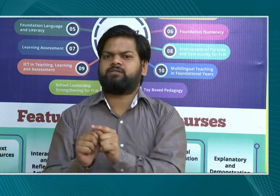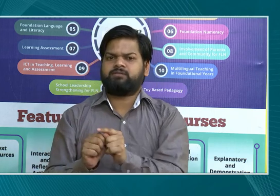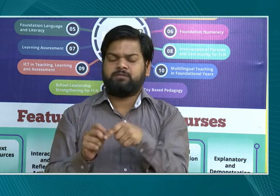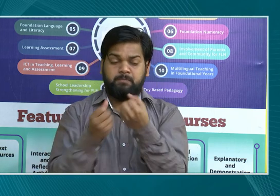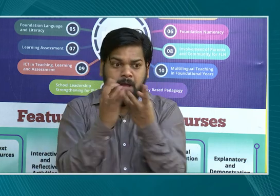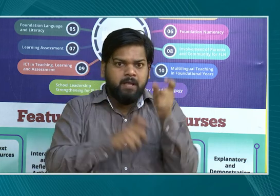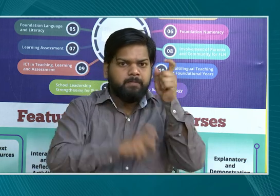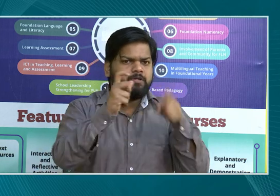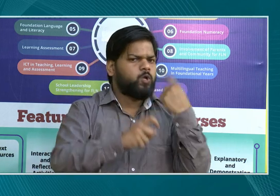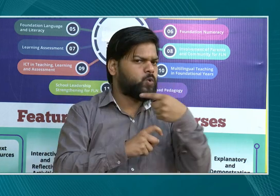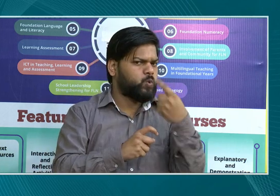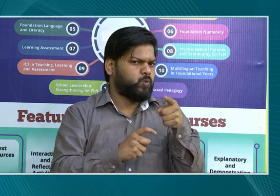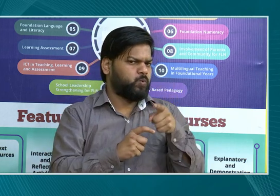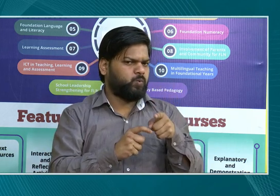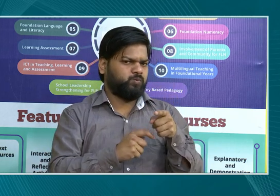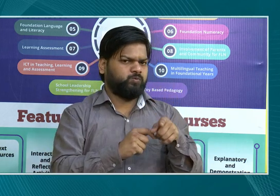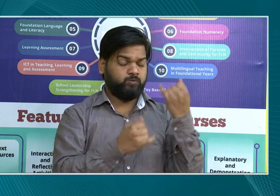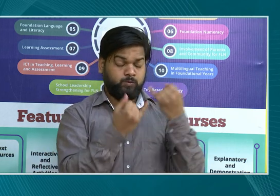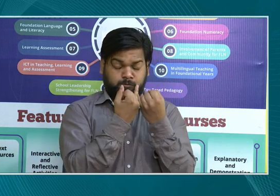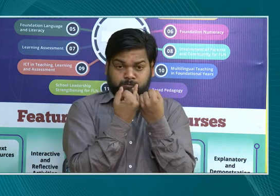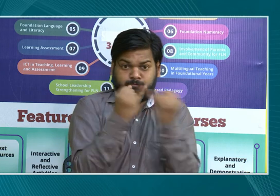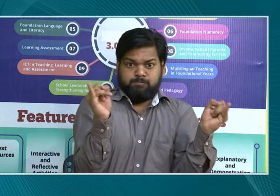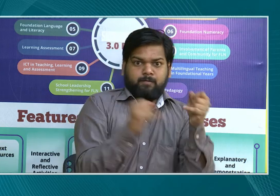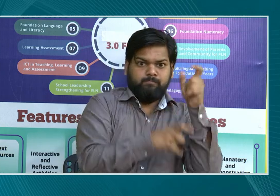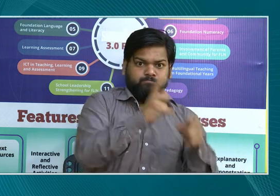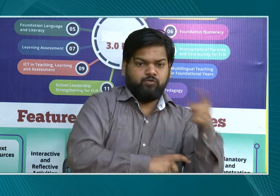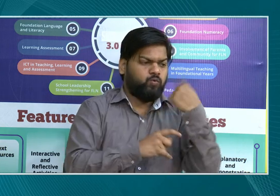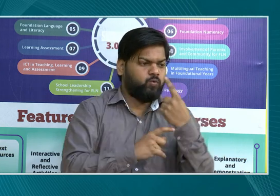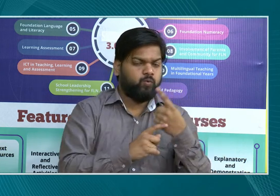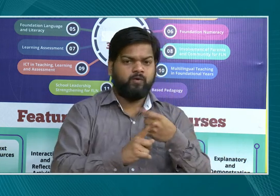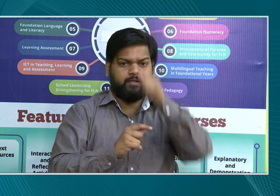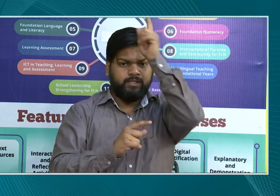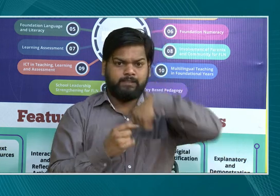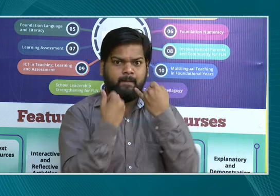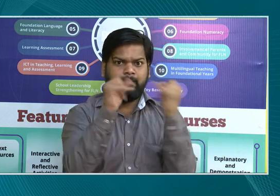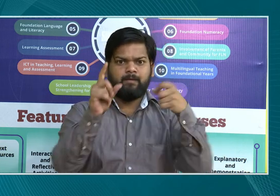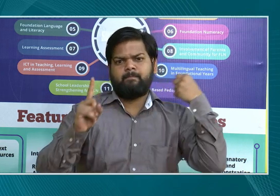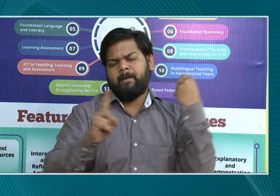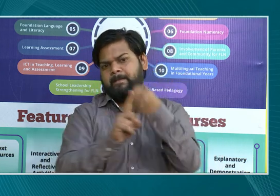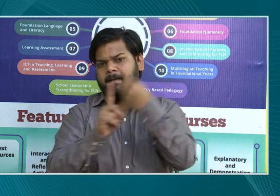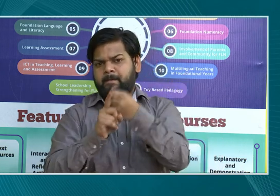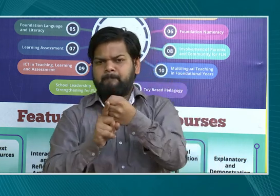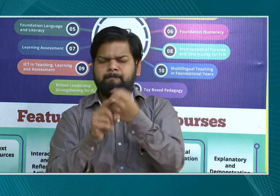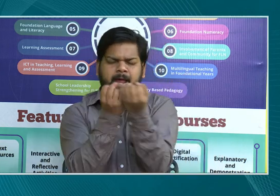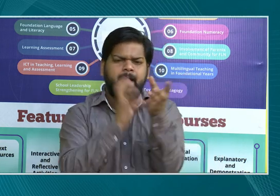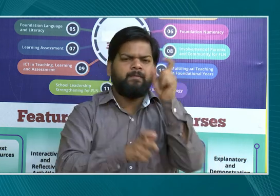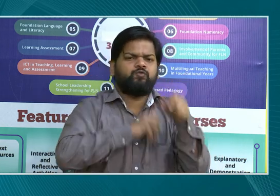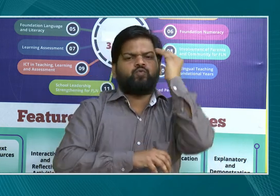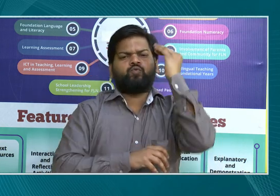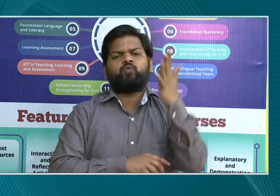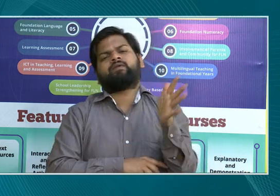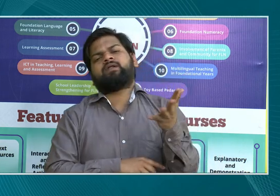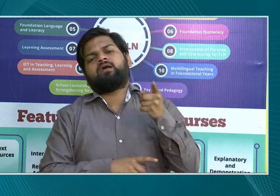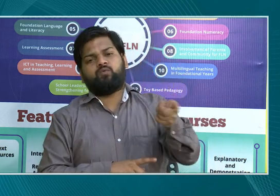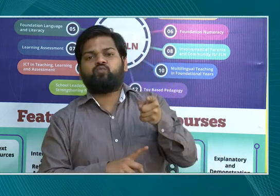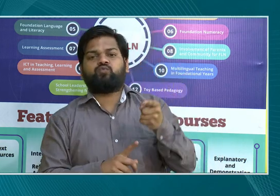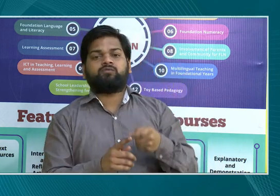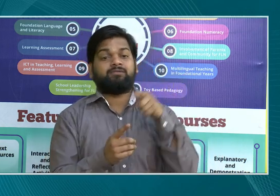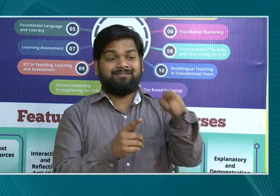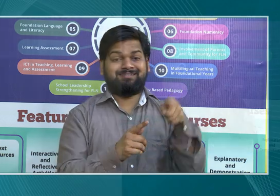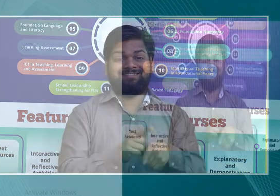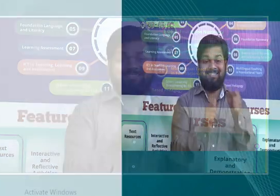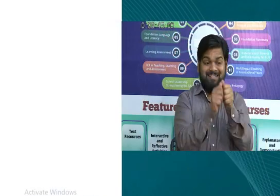के जिनके बलिदान की कहानियां ज्यादा सामने नहीं आती है इस तरह का एक प्रयास किया गया था और यहां पर यह लेख इस